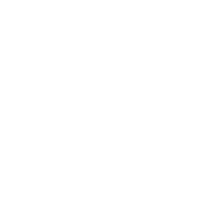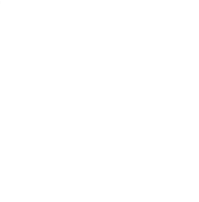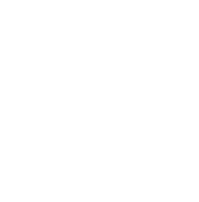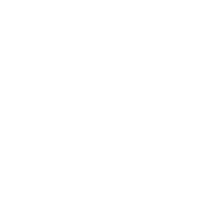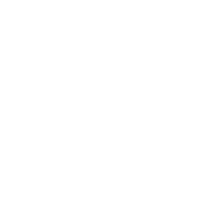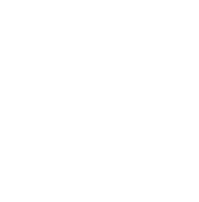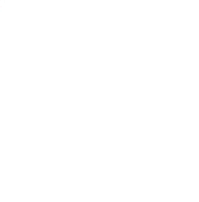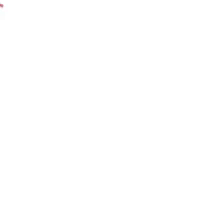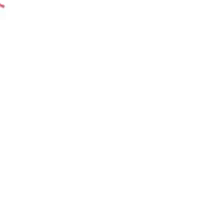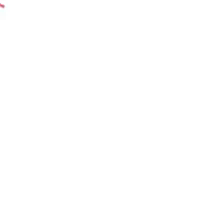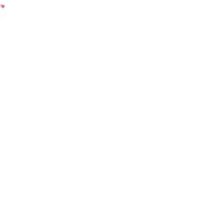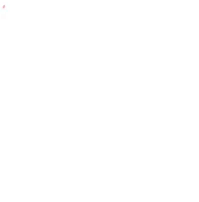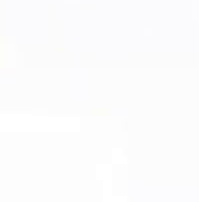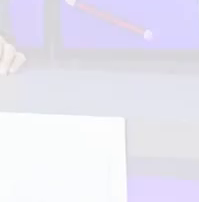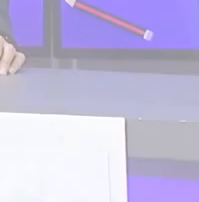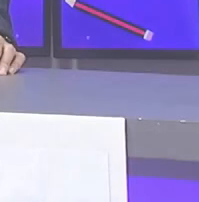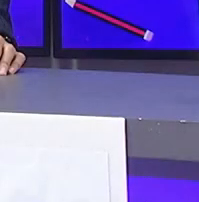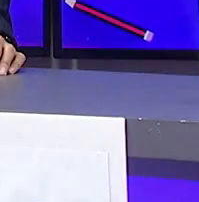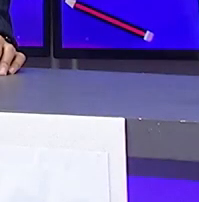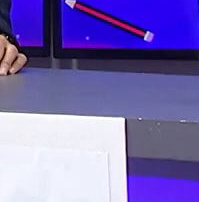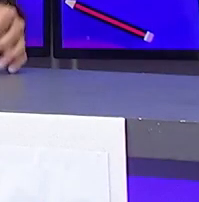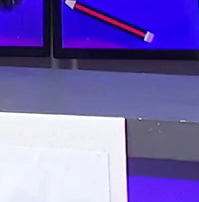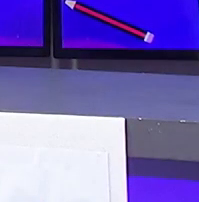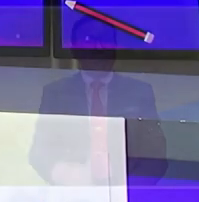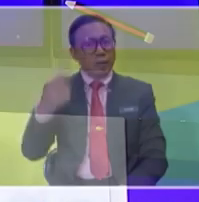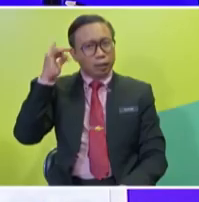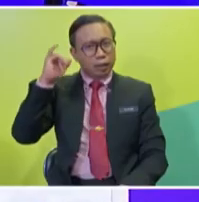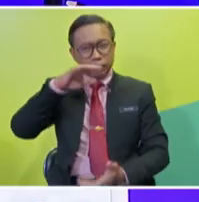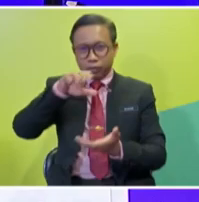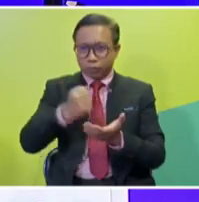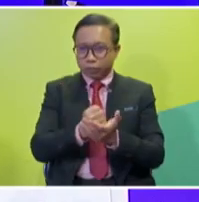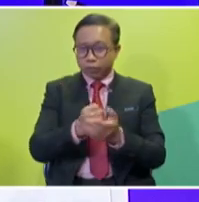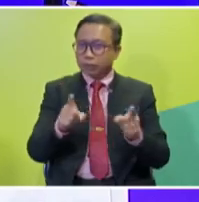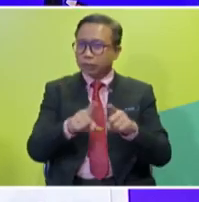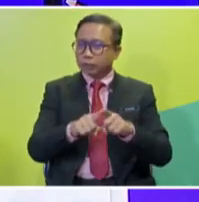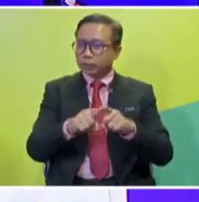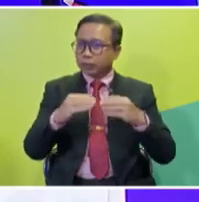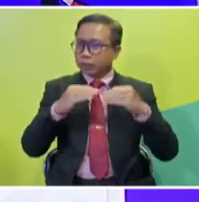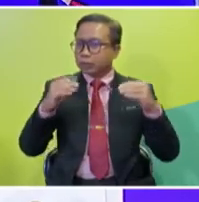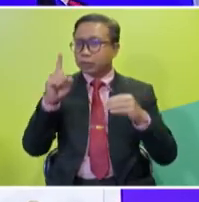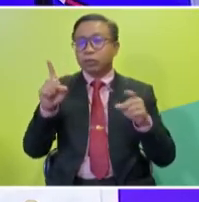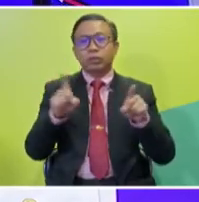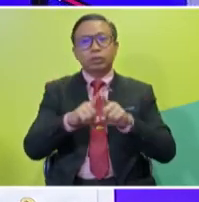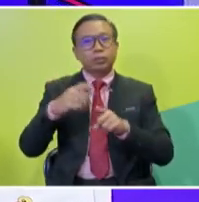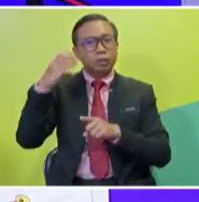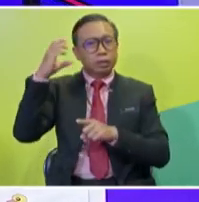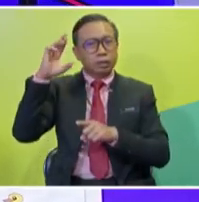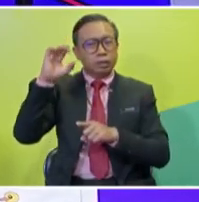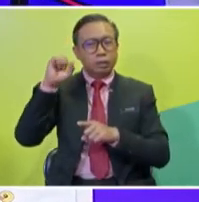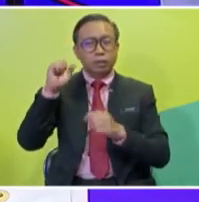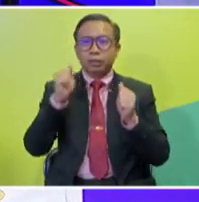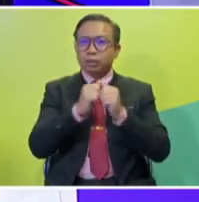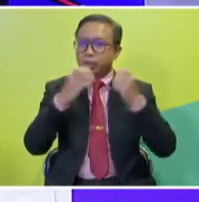TV KPM Hai semua masih lagi di slot tahap 1 bersama saya Chris MJ dan juga